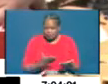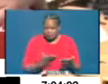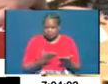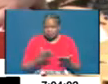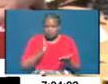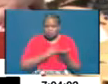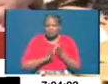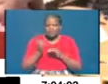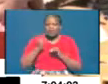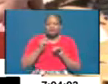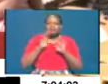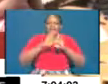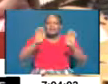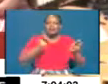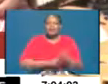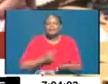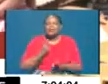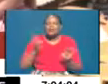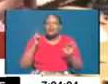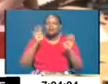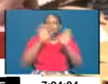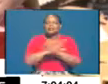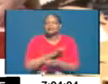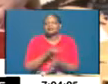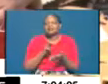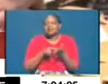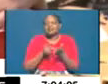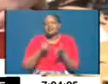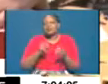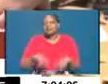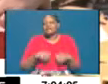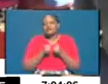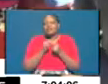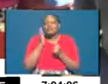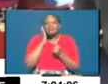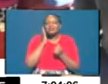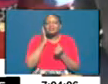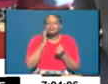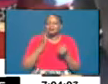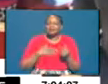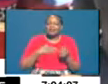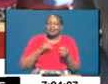ni usiku. Sasa sisi tuko kwa mama yetu, tutaama tuenda wapi? Timothy Kipnos.